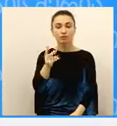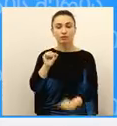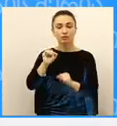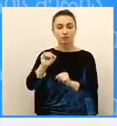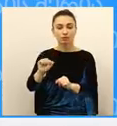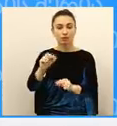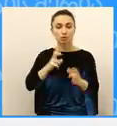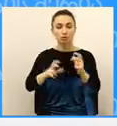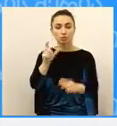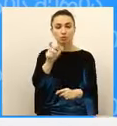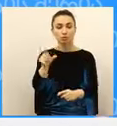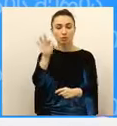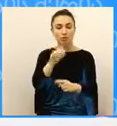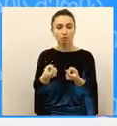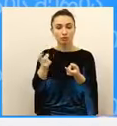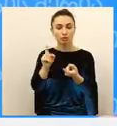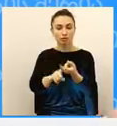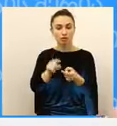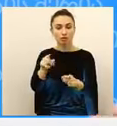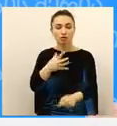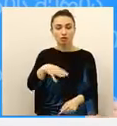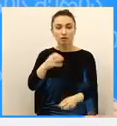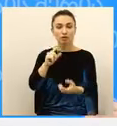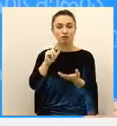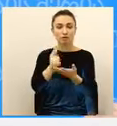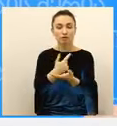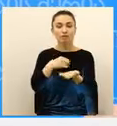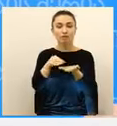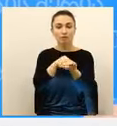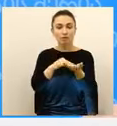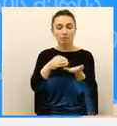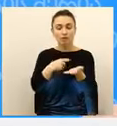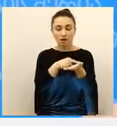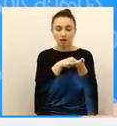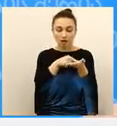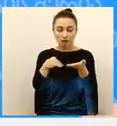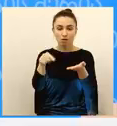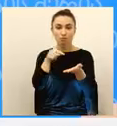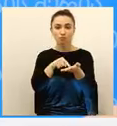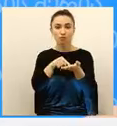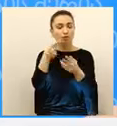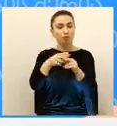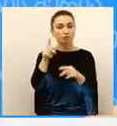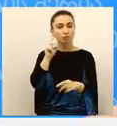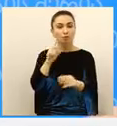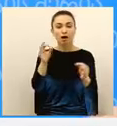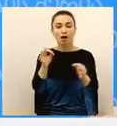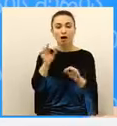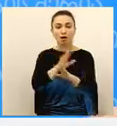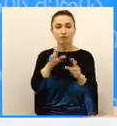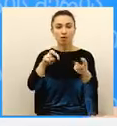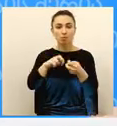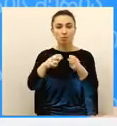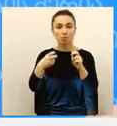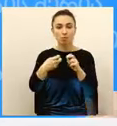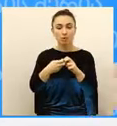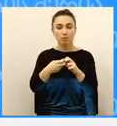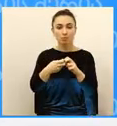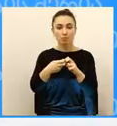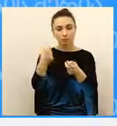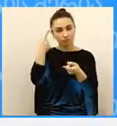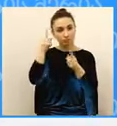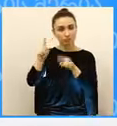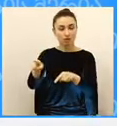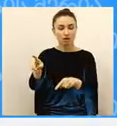დაუცველ სტუდენტებთან დაკავშირებით. Ჩვენ კიდევ ერთხელ ვიმეორებ და ხაზი მინდა გაუსვა იმას, რომ არავის პრობლემების წინაშე პირისპირ